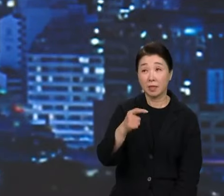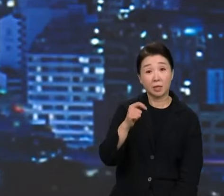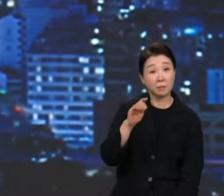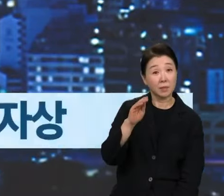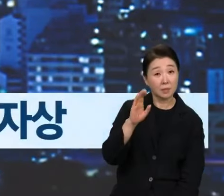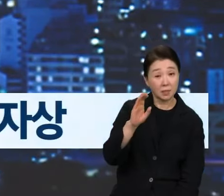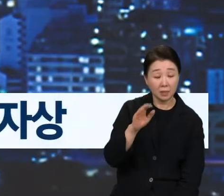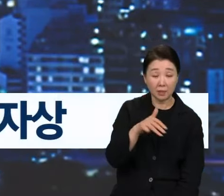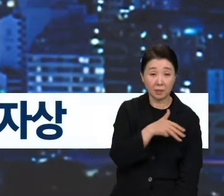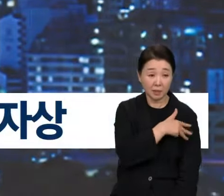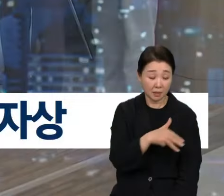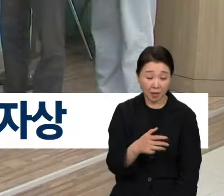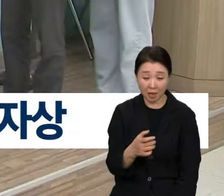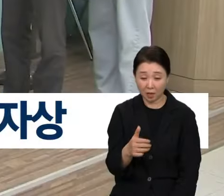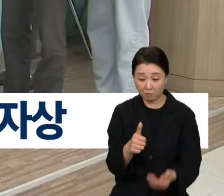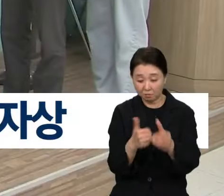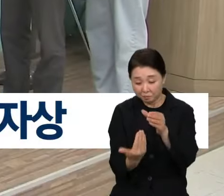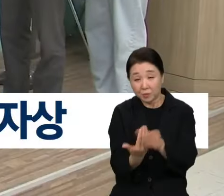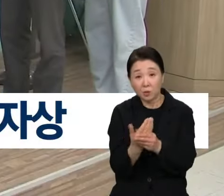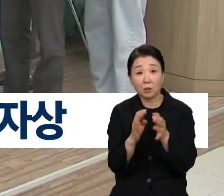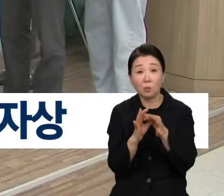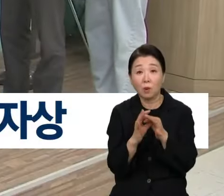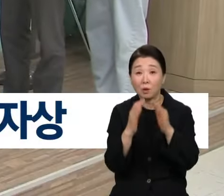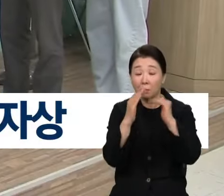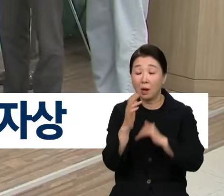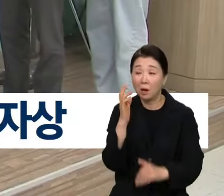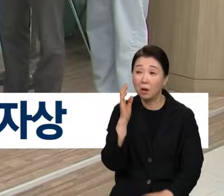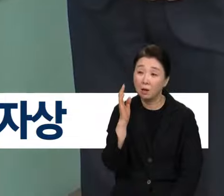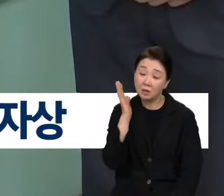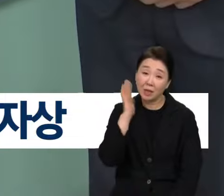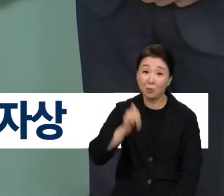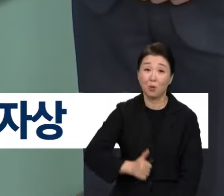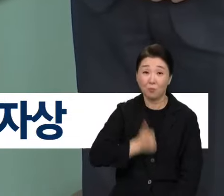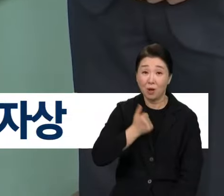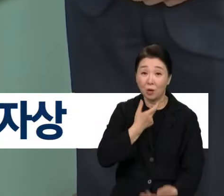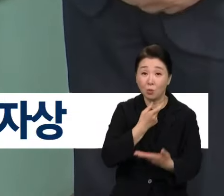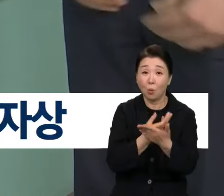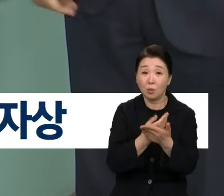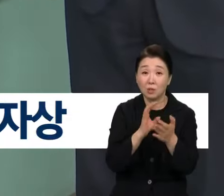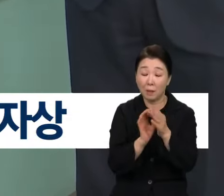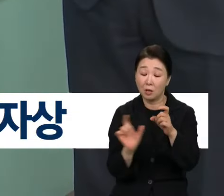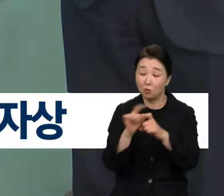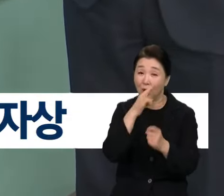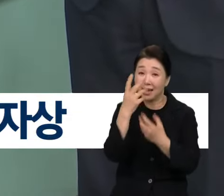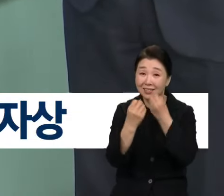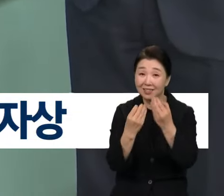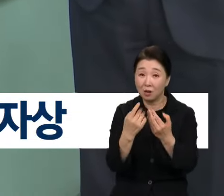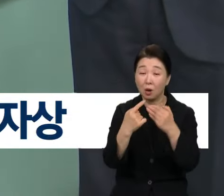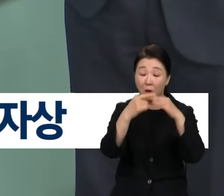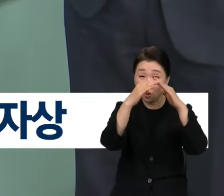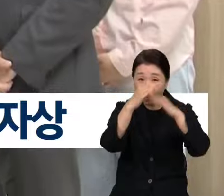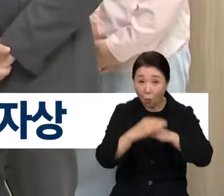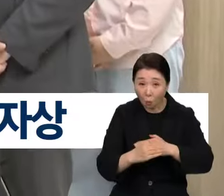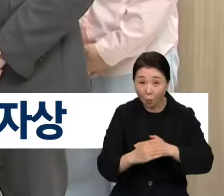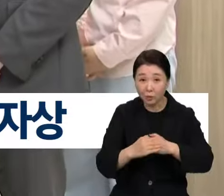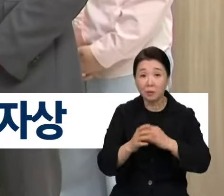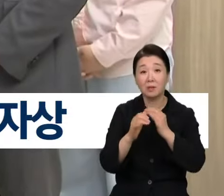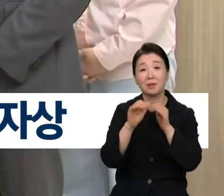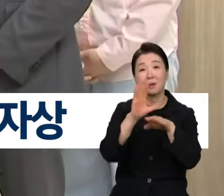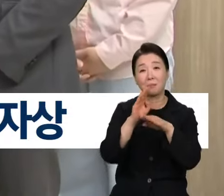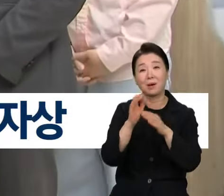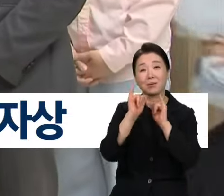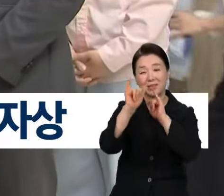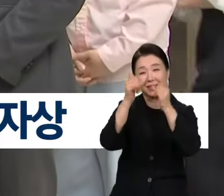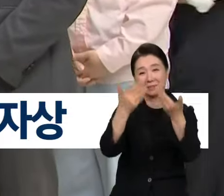JTBC가 최상병 순직 사건과 관련해 보도한 VIP 경로설 녹취와 추가 증언 단독 보도가 오늘 이달의